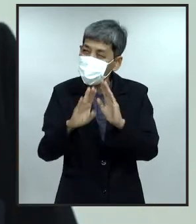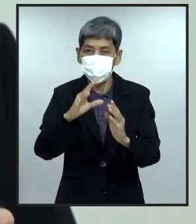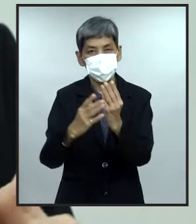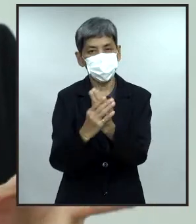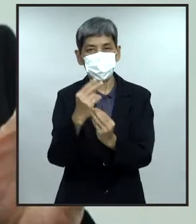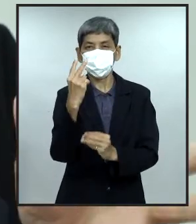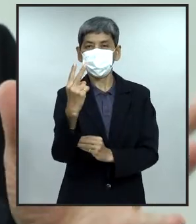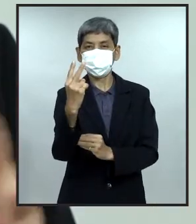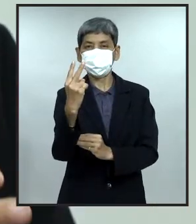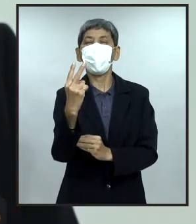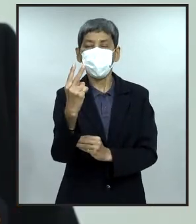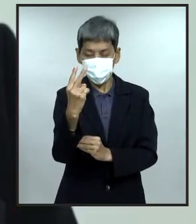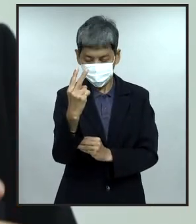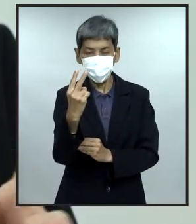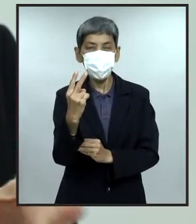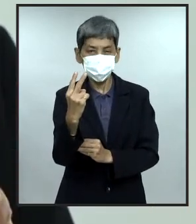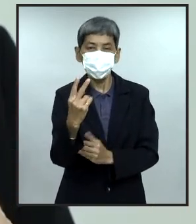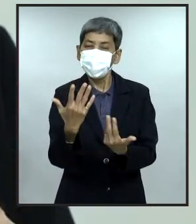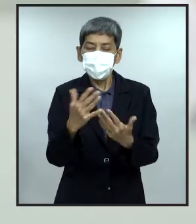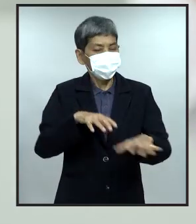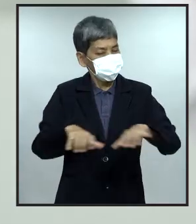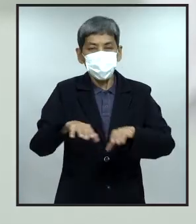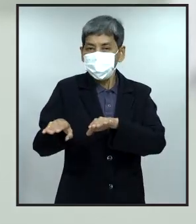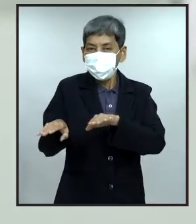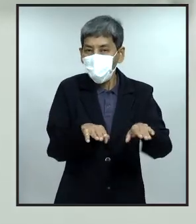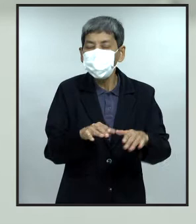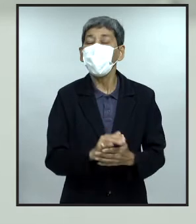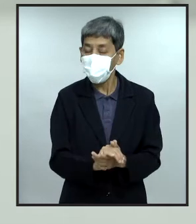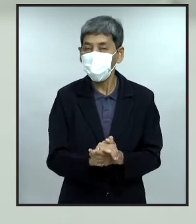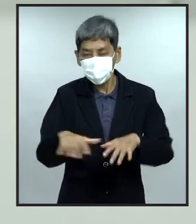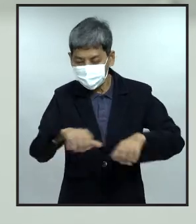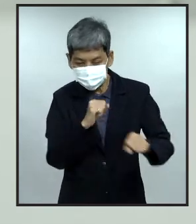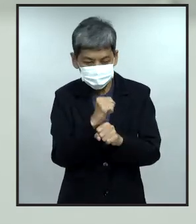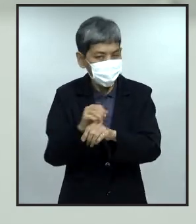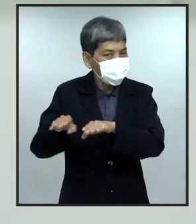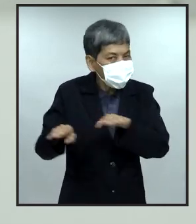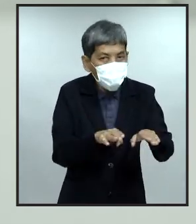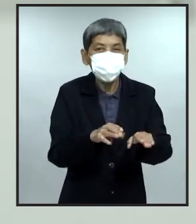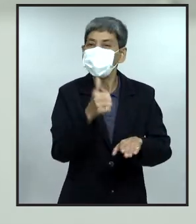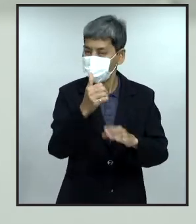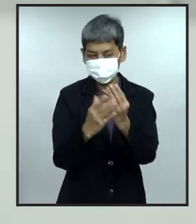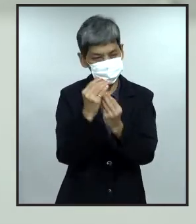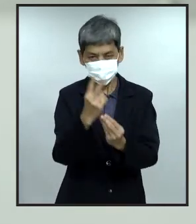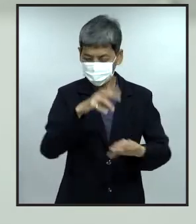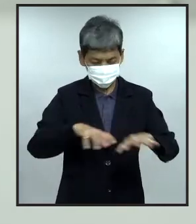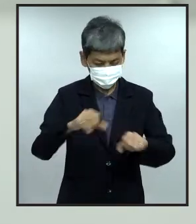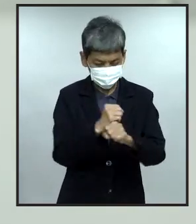ตย์นะครับแล้วก็ เตรียมพร้อม ครับก็คือทุกอย่างสามารถพร้อมทำงานได้ภายใน2อาทิตย์ ครับ